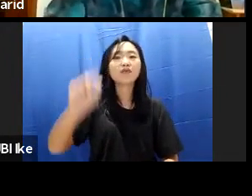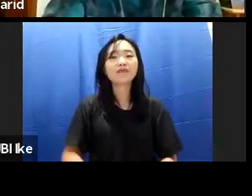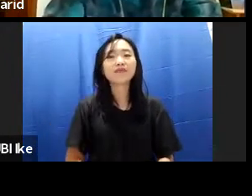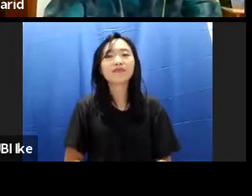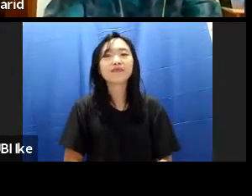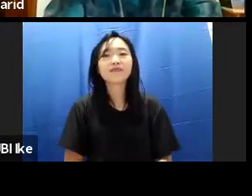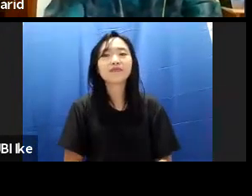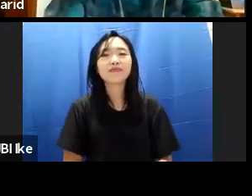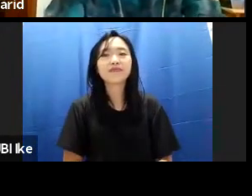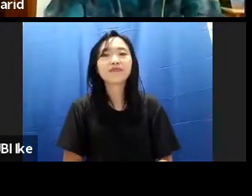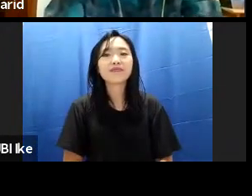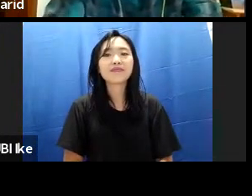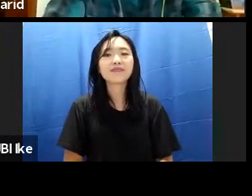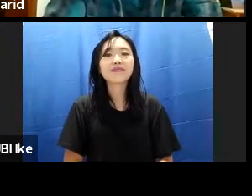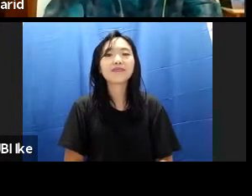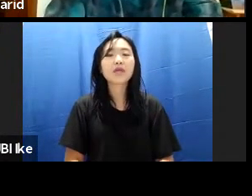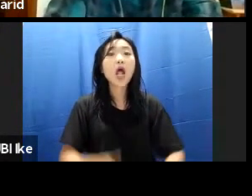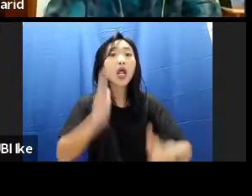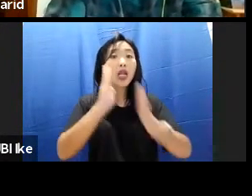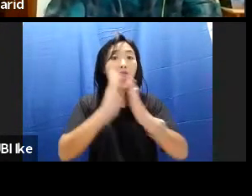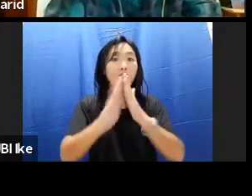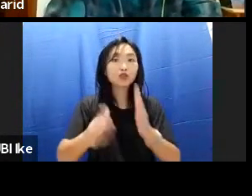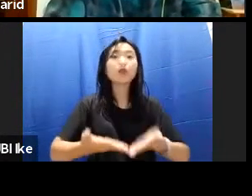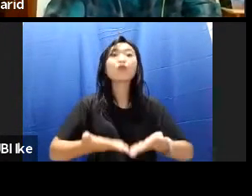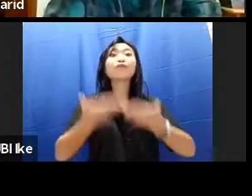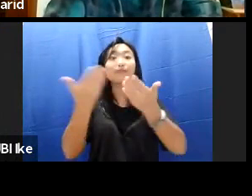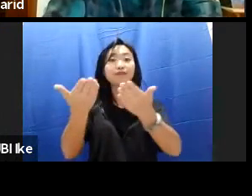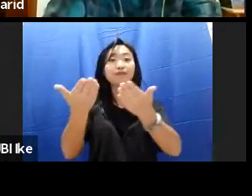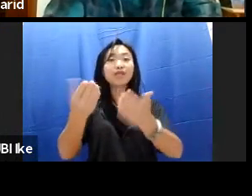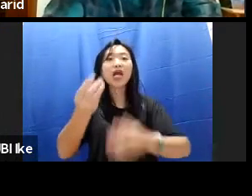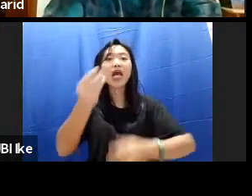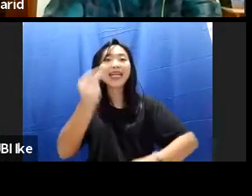Nah, saya langsung saja serahkan ke Renvi.